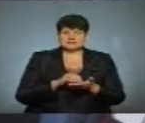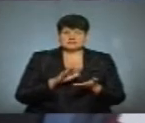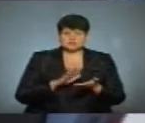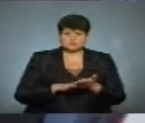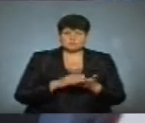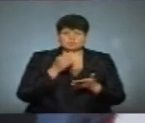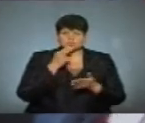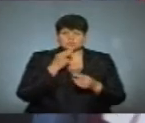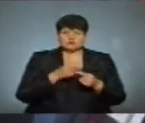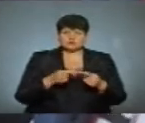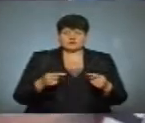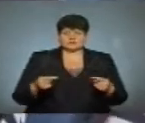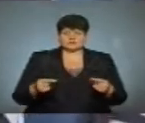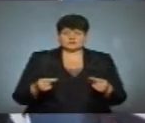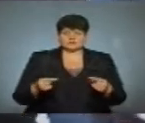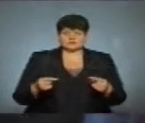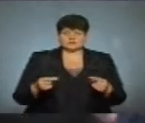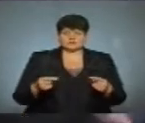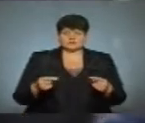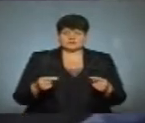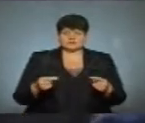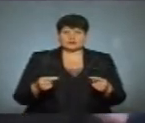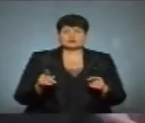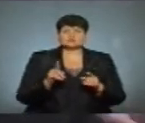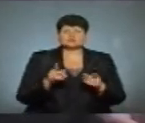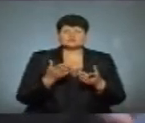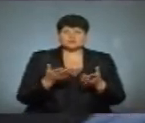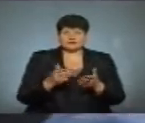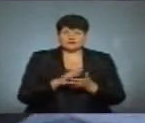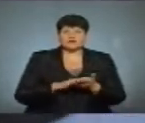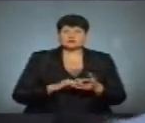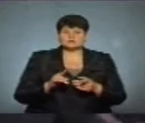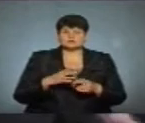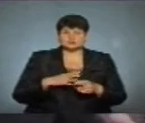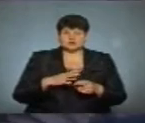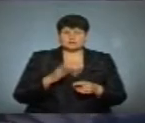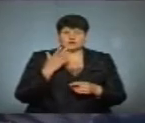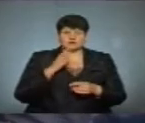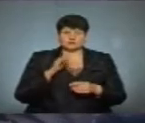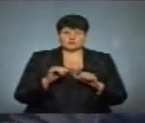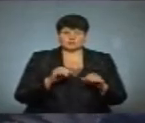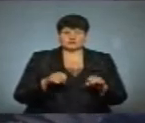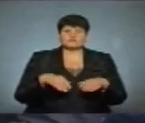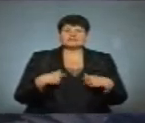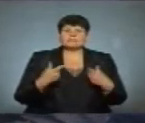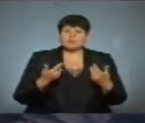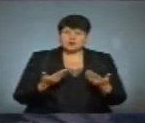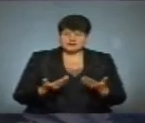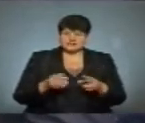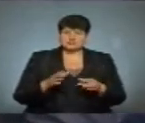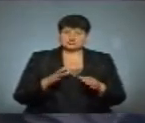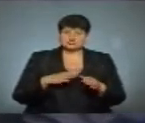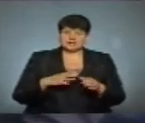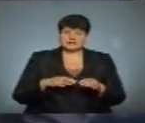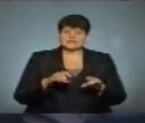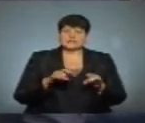Що ви починаєте? Вам ж сказали, ви ж не зареєстровані. Ну, а далі? Зареєстровані. Далі нічого. Ну, далі чекаємо, щоб буде уряд рішення. Ви нам порадите, чи чекати рішення з